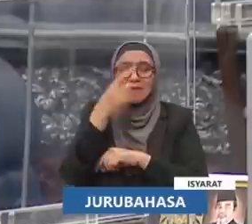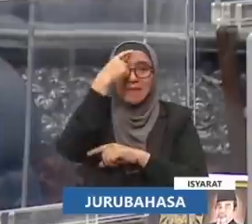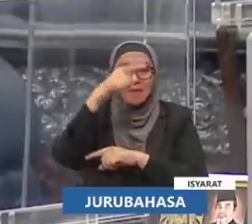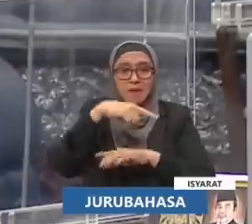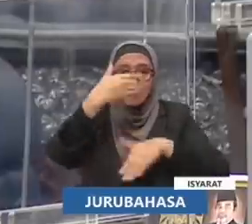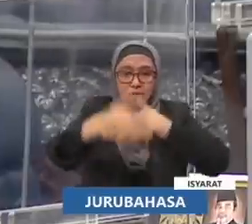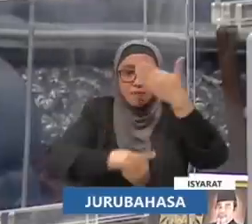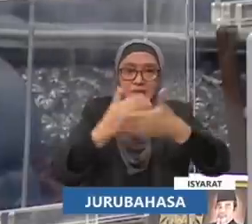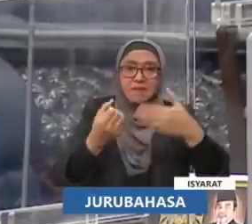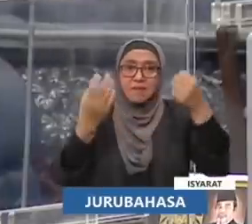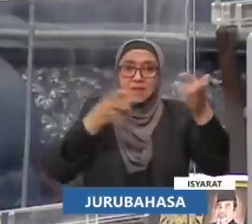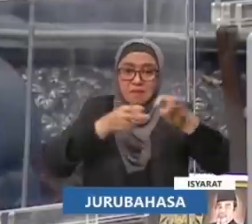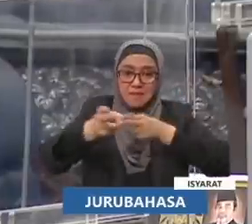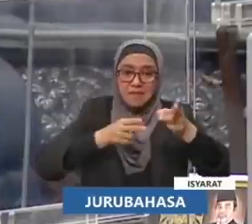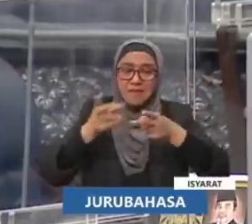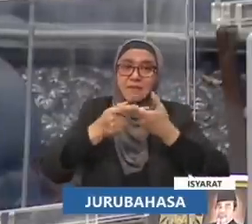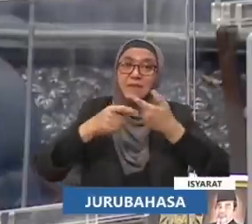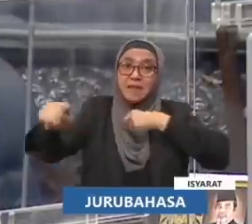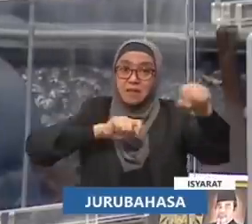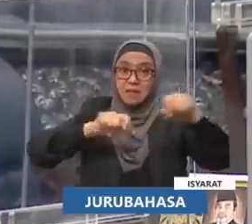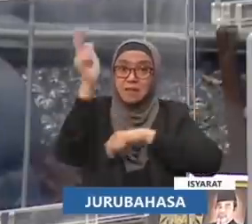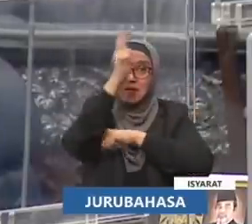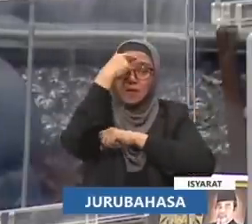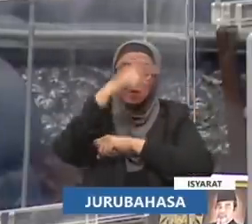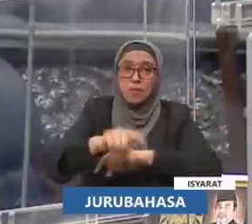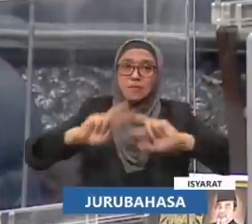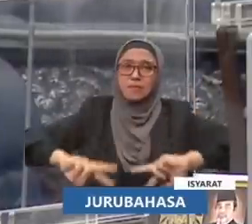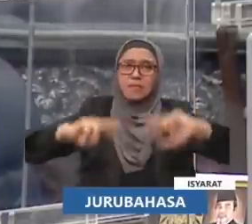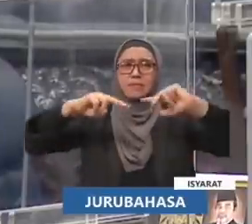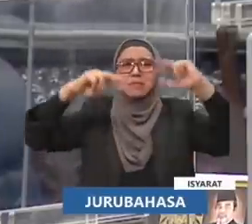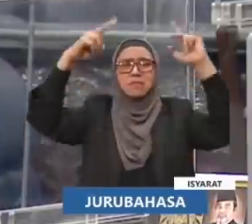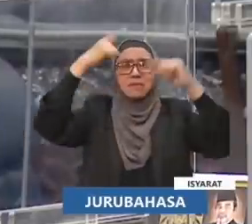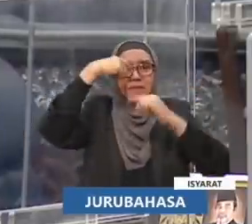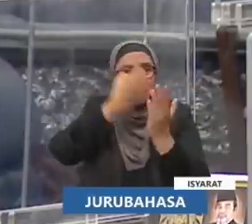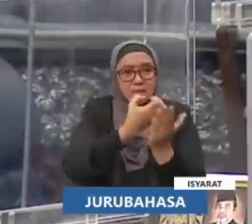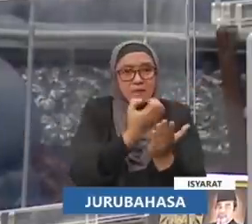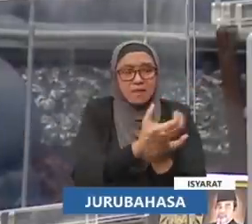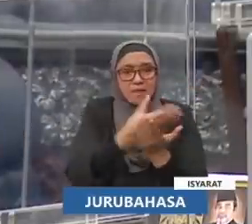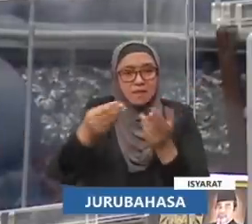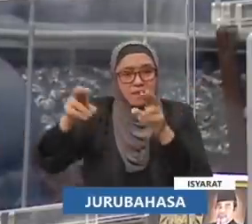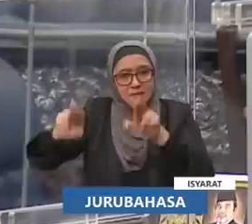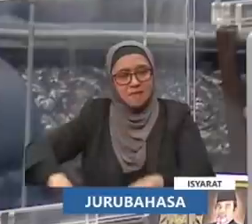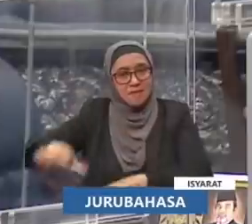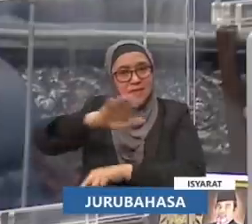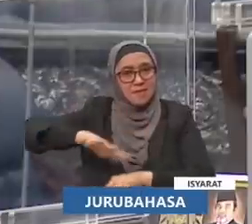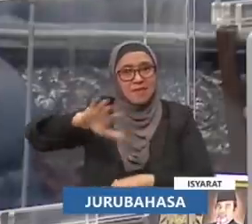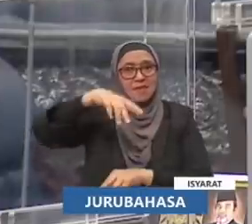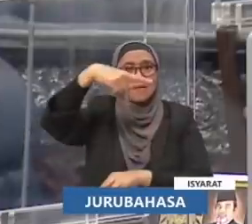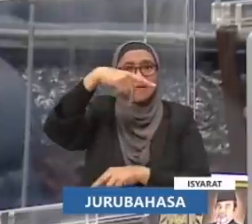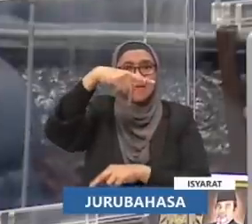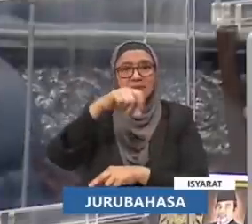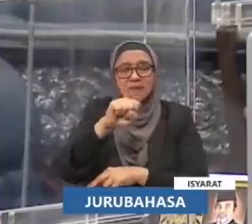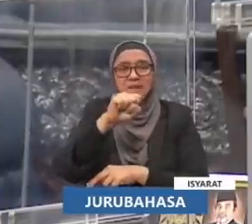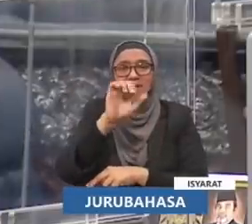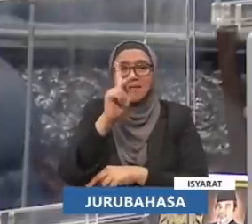menjalankan beberapa inisiatif dan tindakan kerajaan untuk membangunkan ekonomi dan rakyat Pasir Salak.